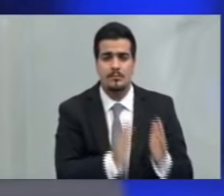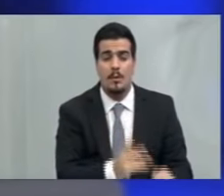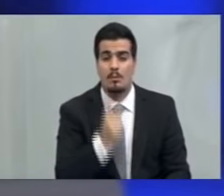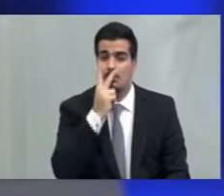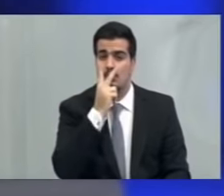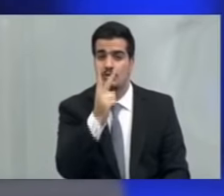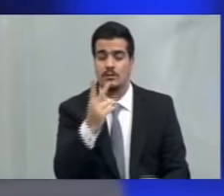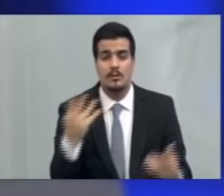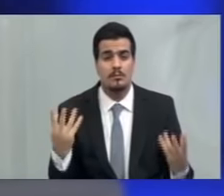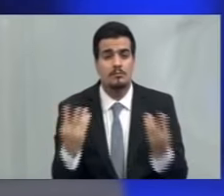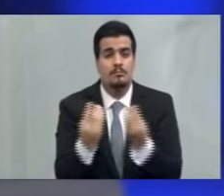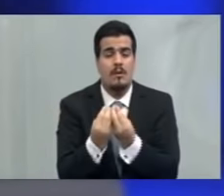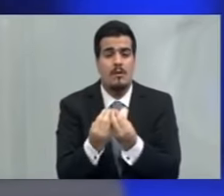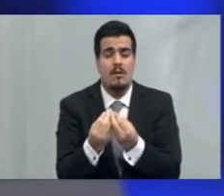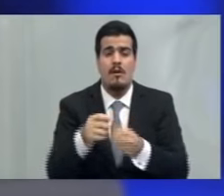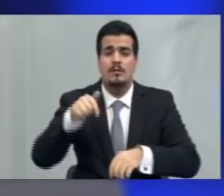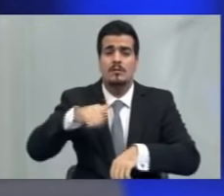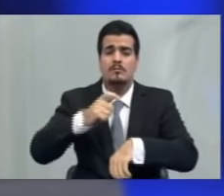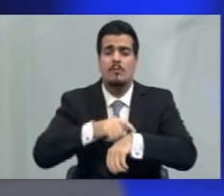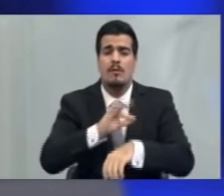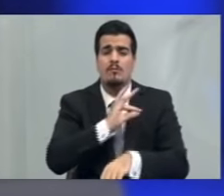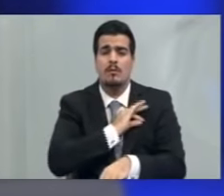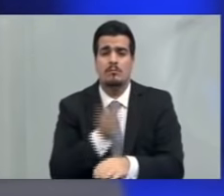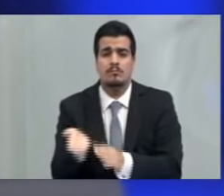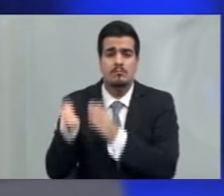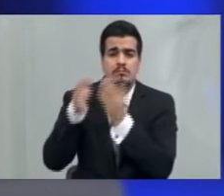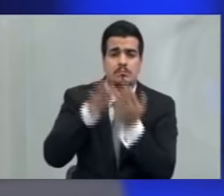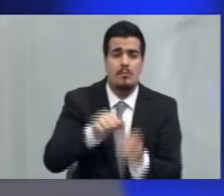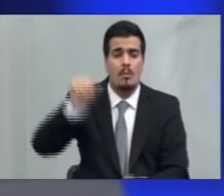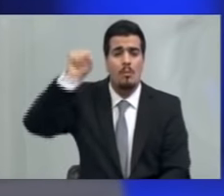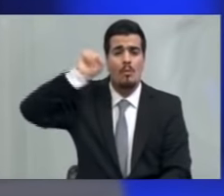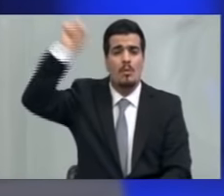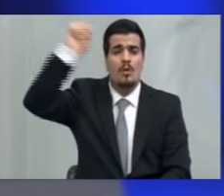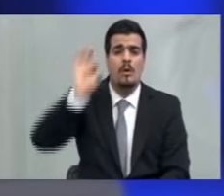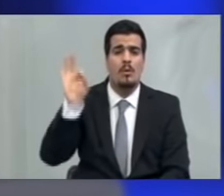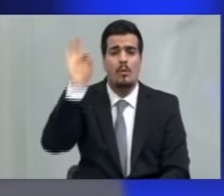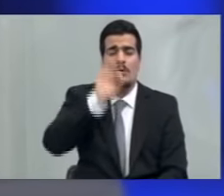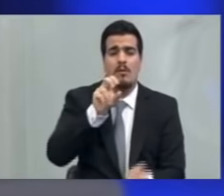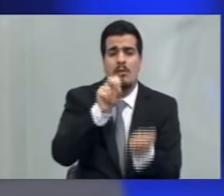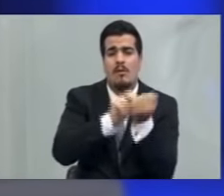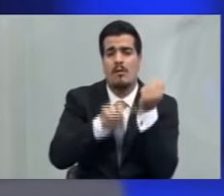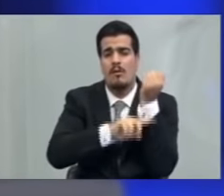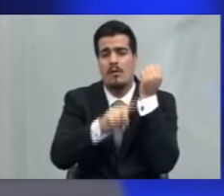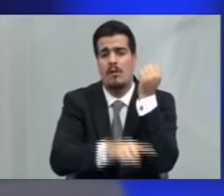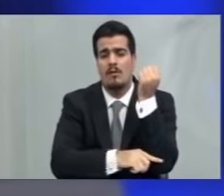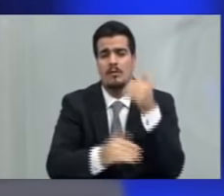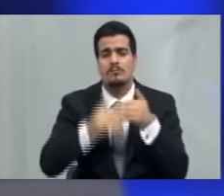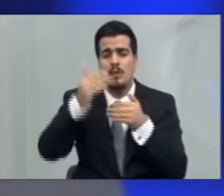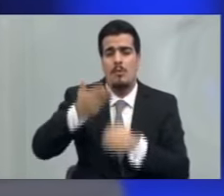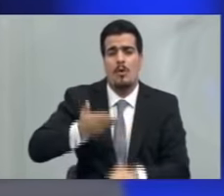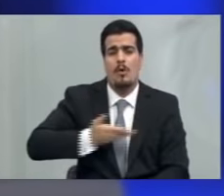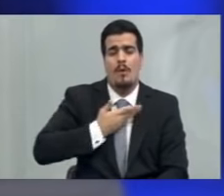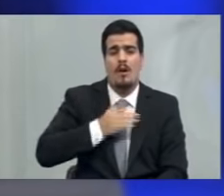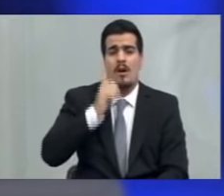مشاهدين الكرام، وردنا قبل قليل استشهاد أحد المتظاهرين في قضاء كفري والشهيد من مواليد